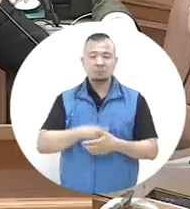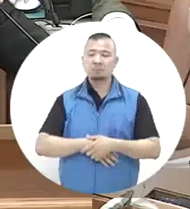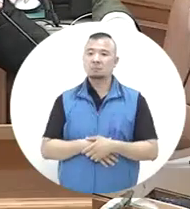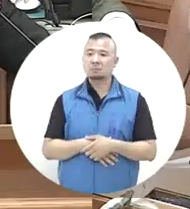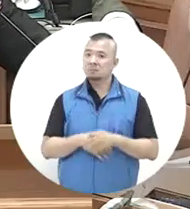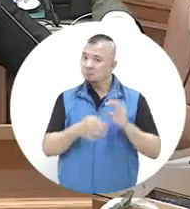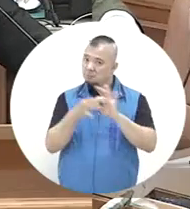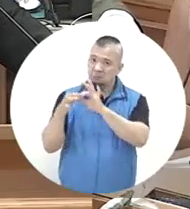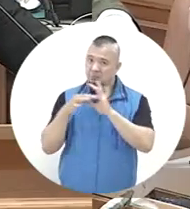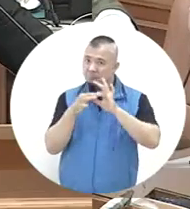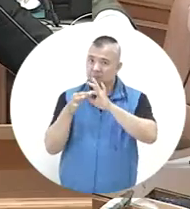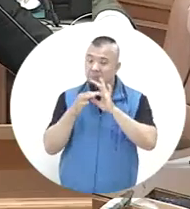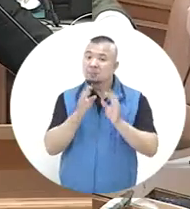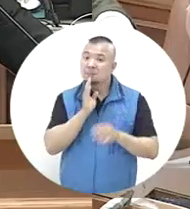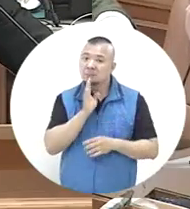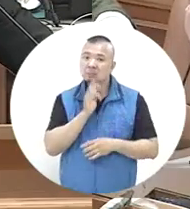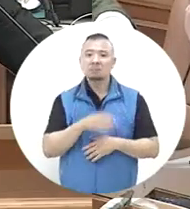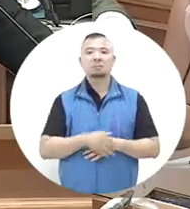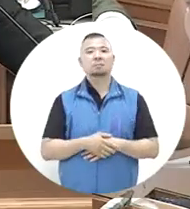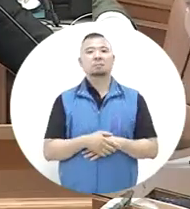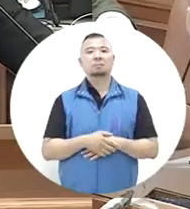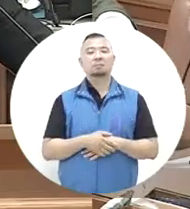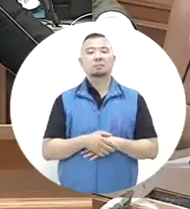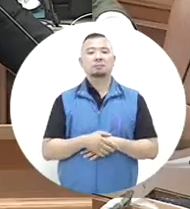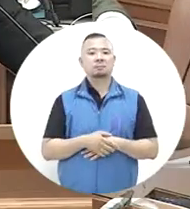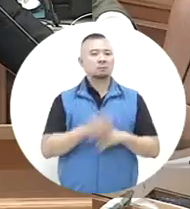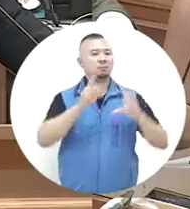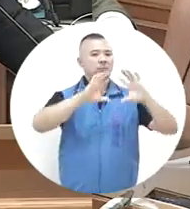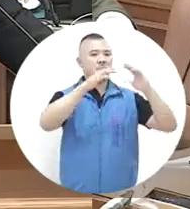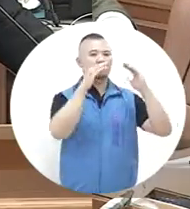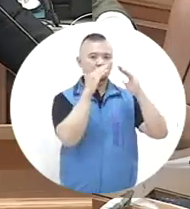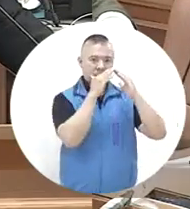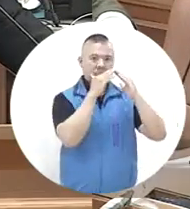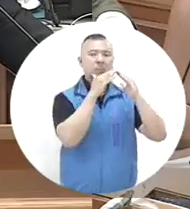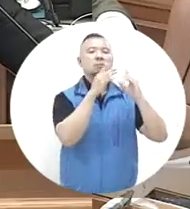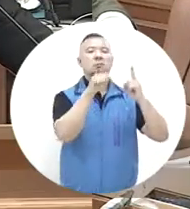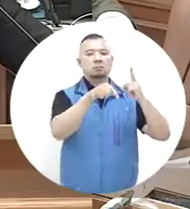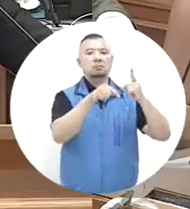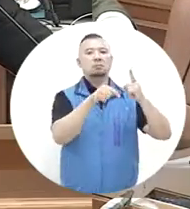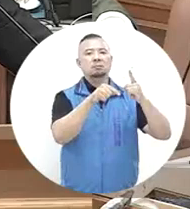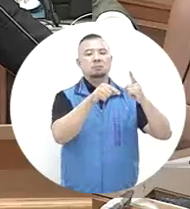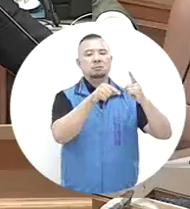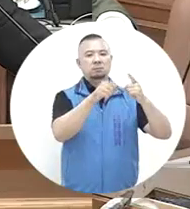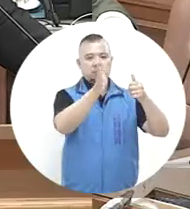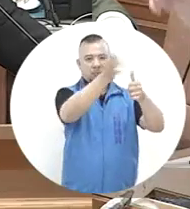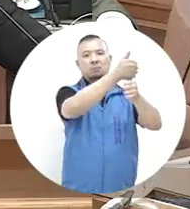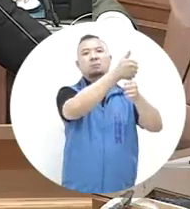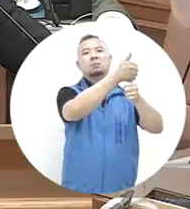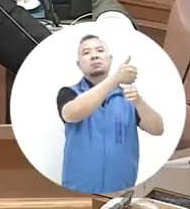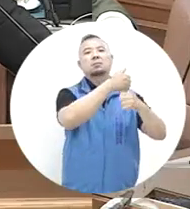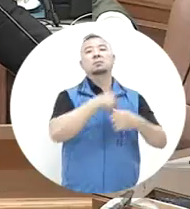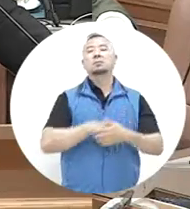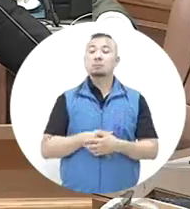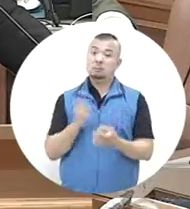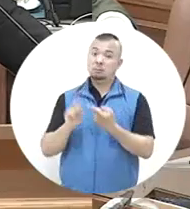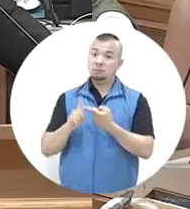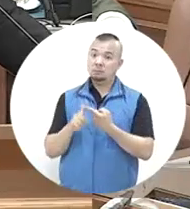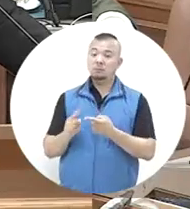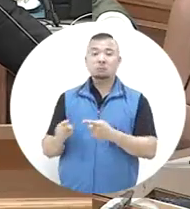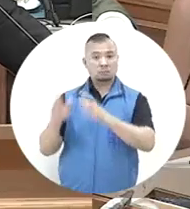相关？ 国家安全，有没有相关？国家安全是最上位的 啊！对， 最上位的 啊！所以市政